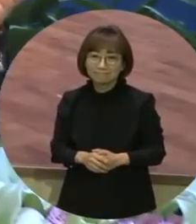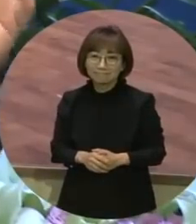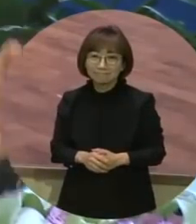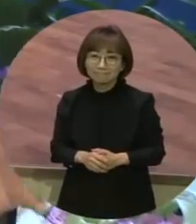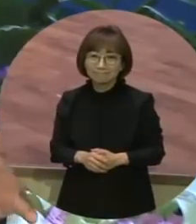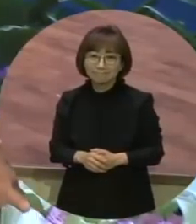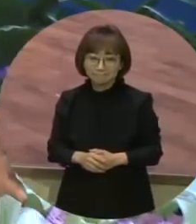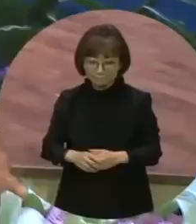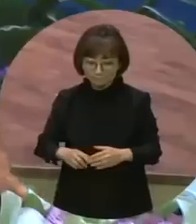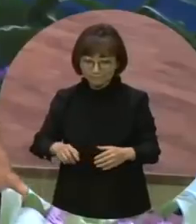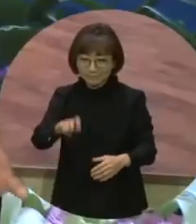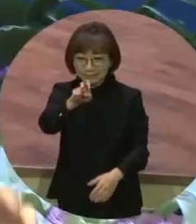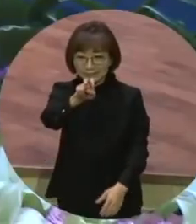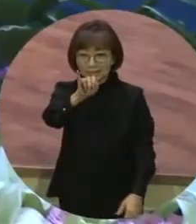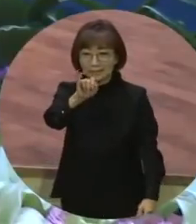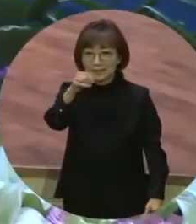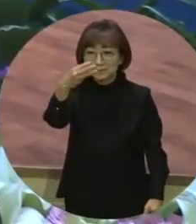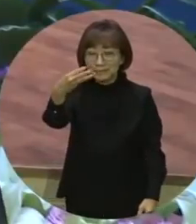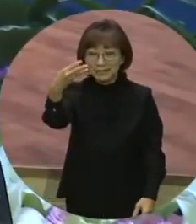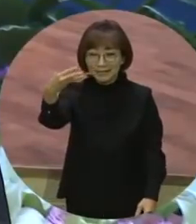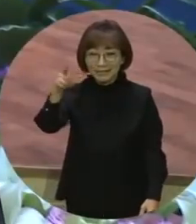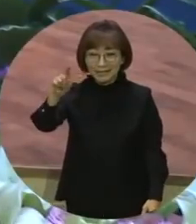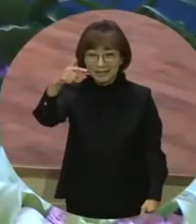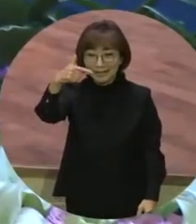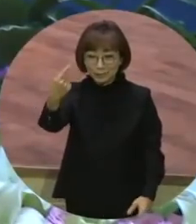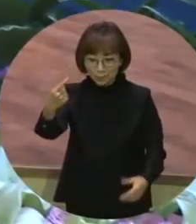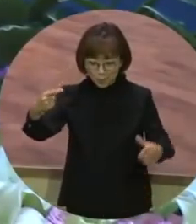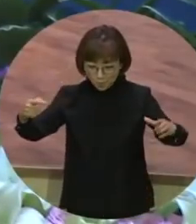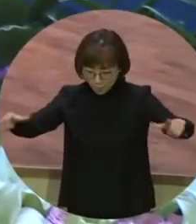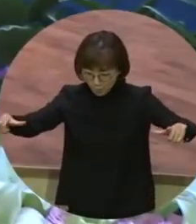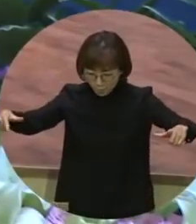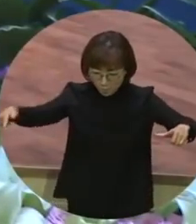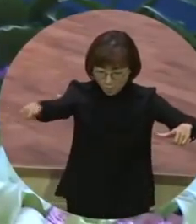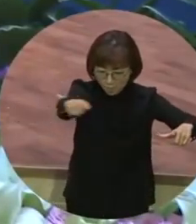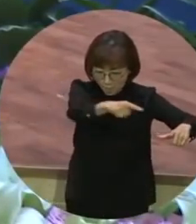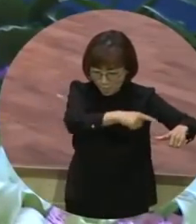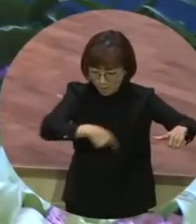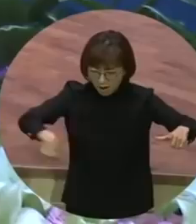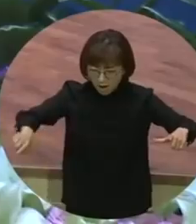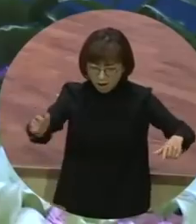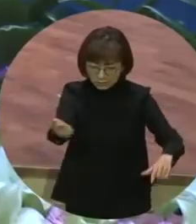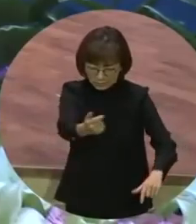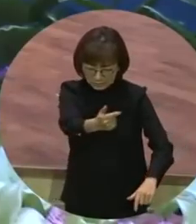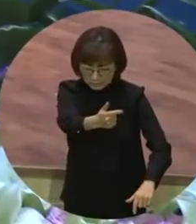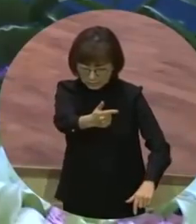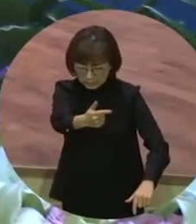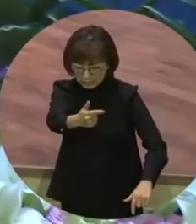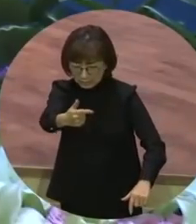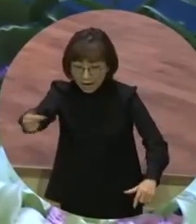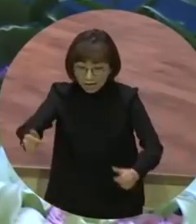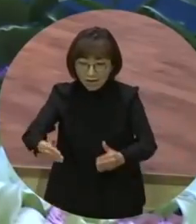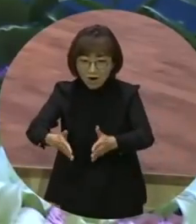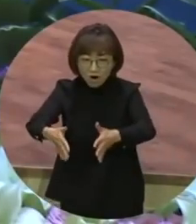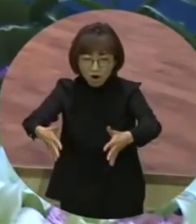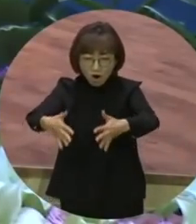최고 큰 건물이 성당이에요. 성당. 무슨 성당이냐?